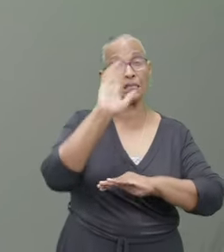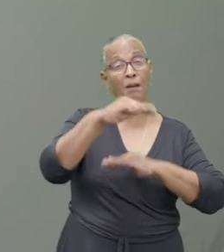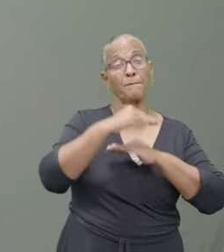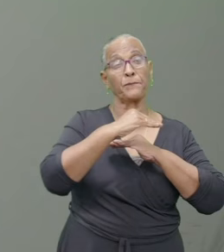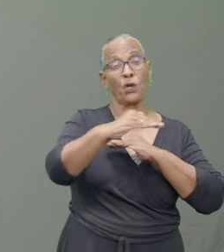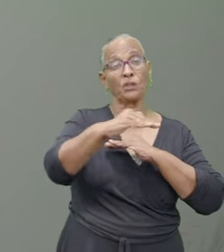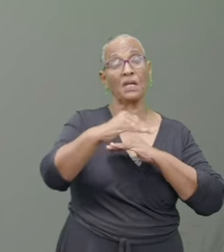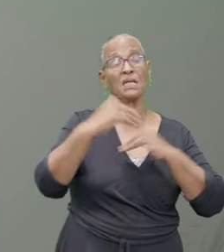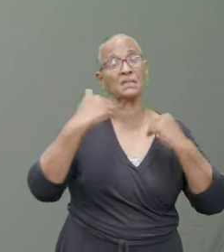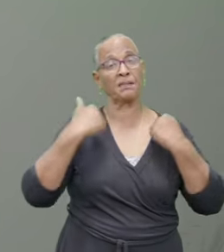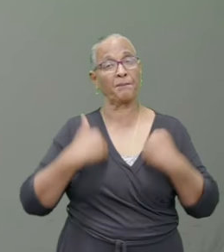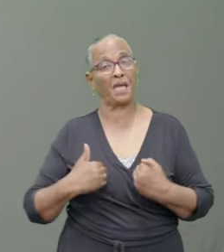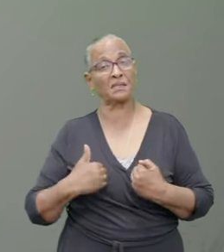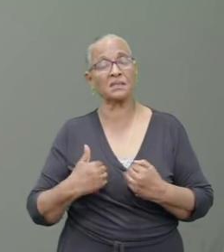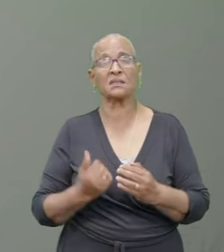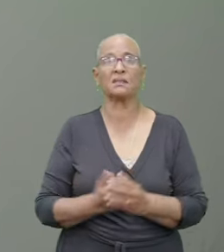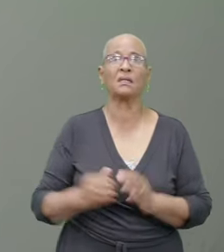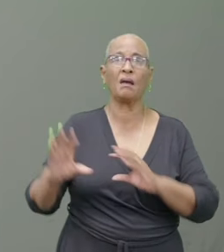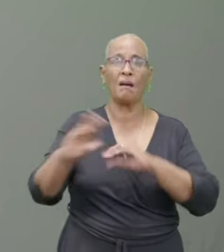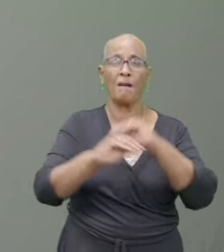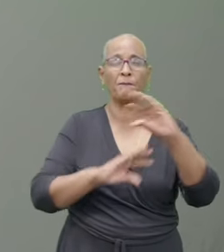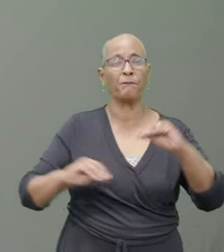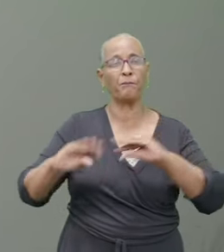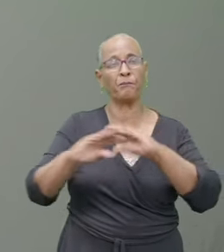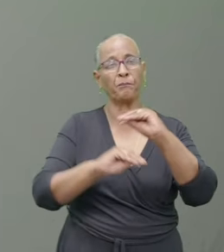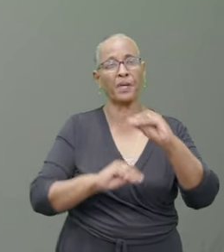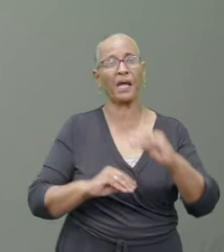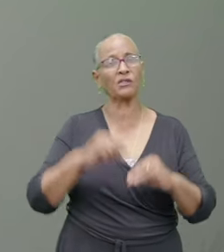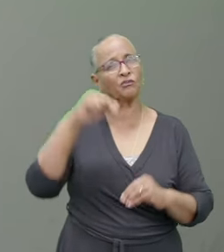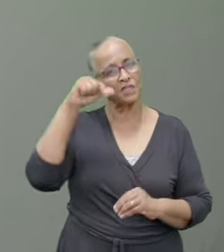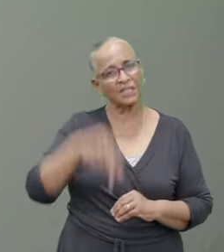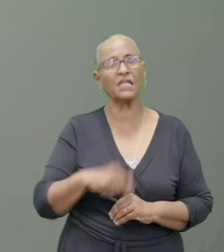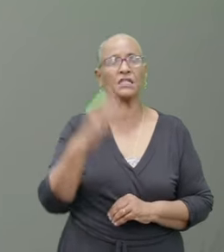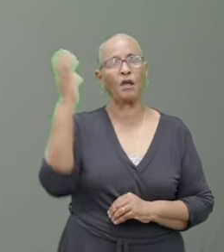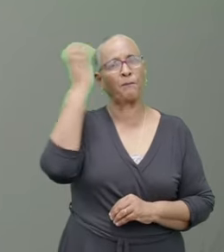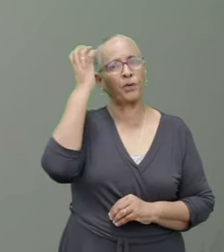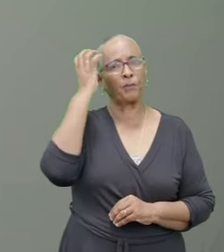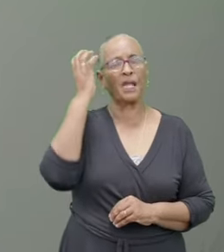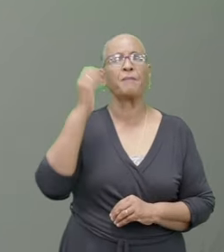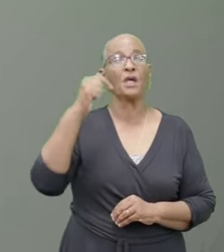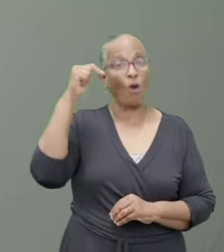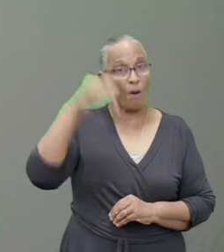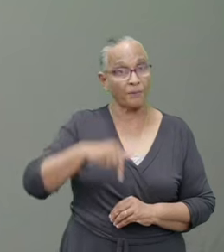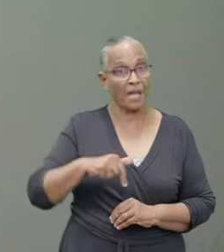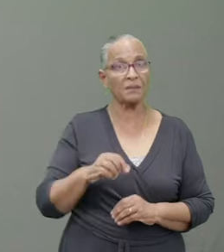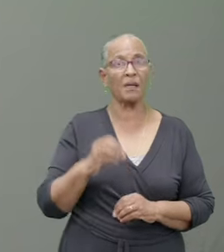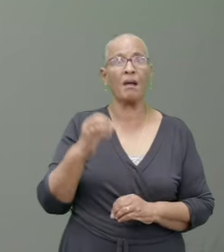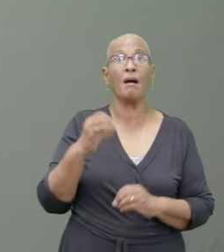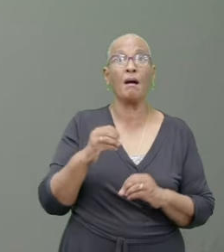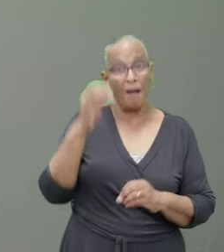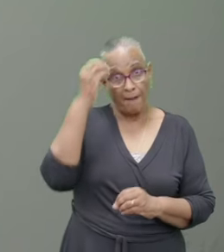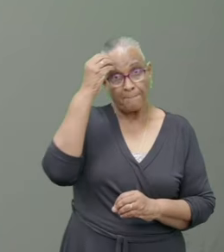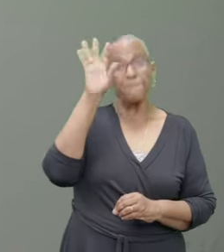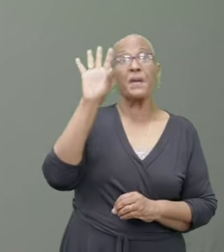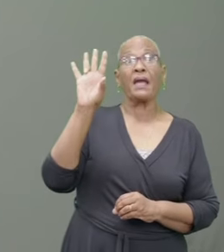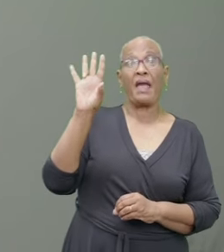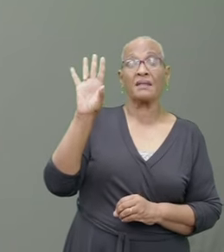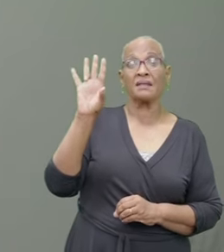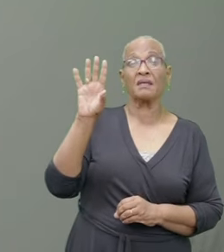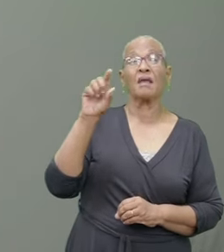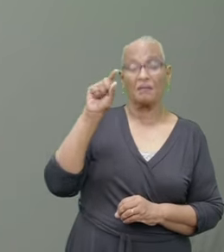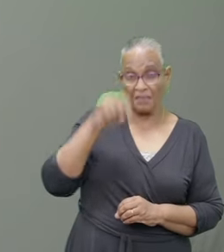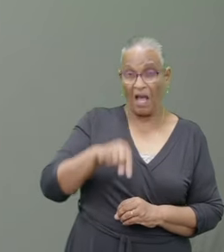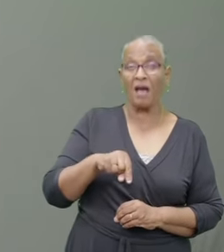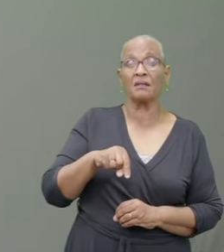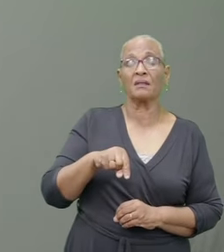mogendheden, om te praten over dit vraagstuk, aangezien het bekend is dat onze zorgwerkers